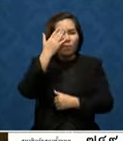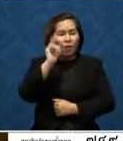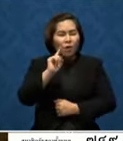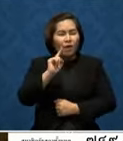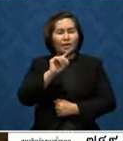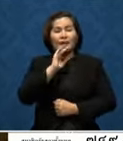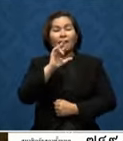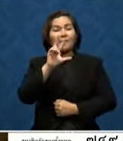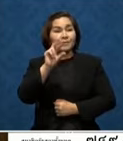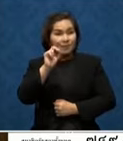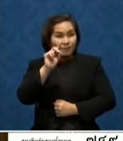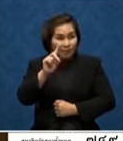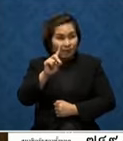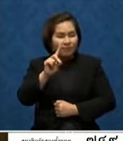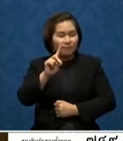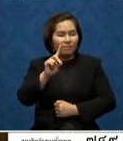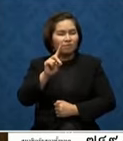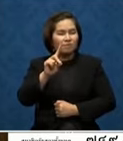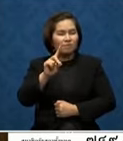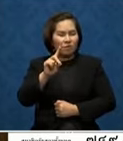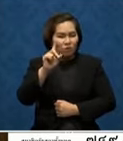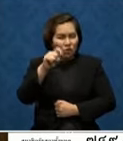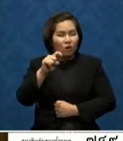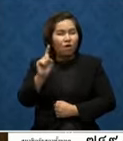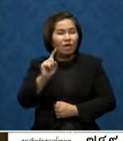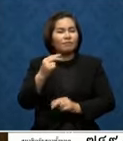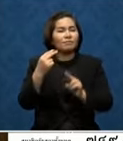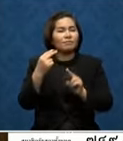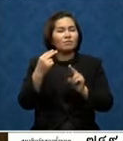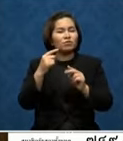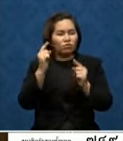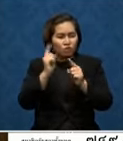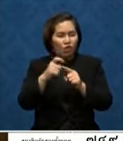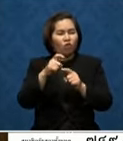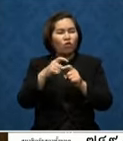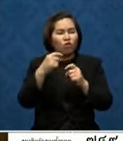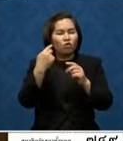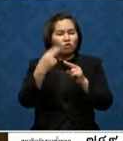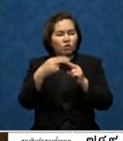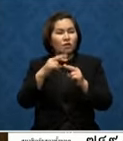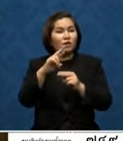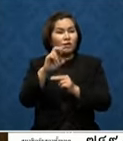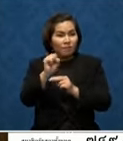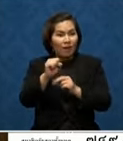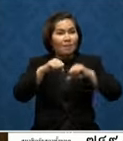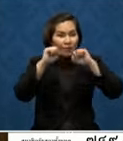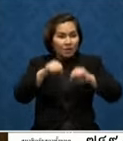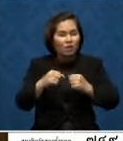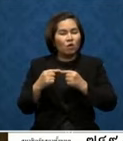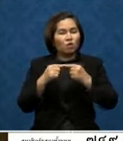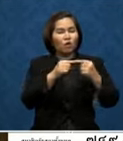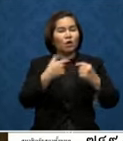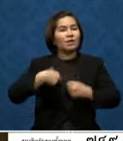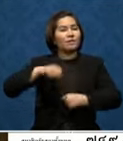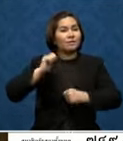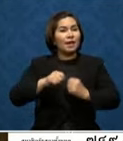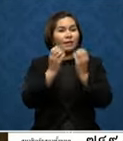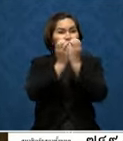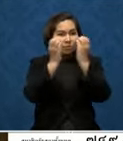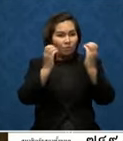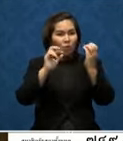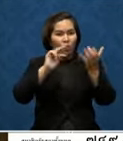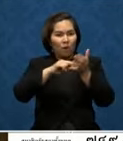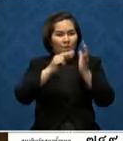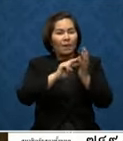ถ้าท่านวินิจฉัยแบบนั้นต้องเข้าชื่อเป็นต้องสภาต้องมีมติแล้วส่งศาลรัฐธรรมนูญตีความ